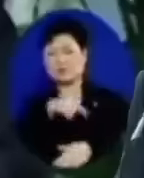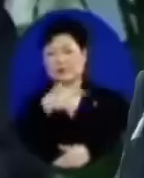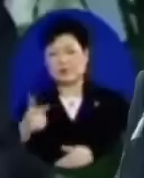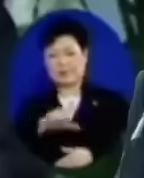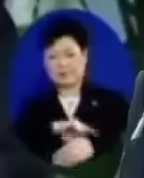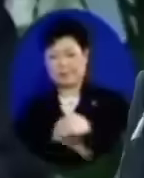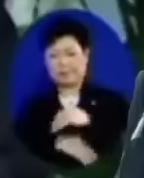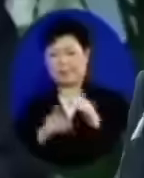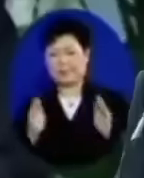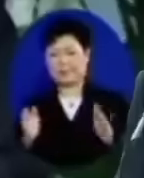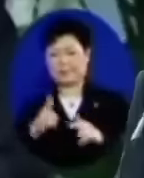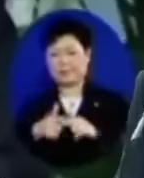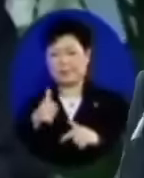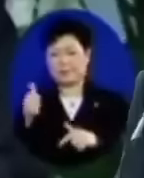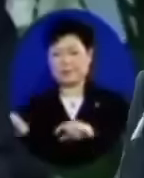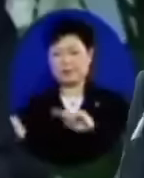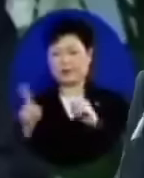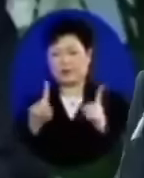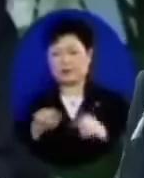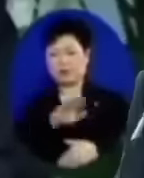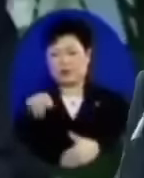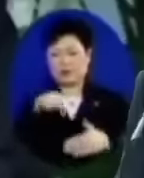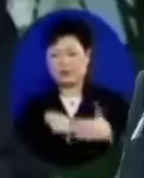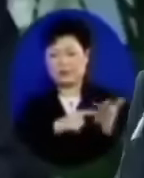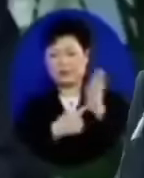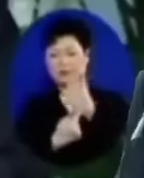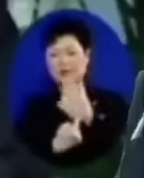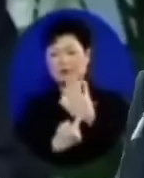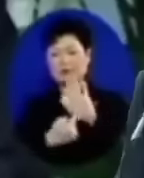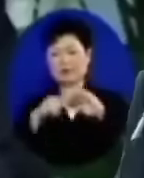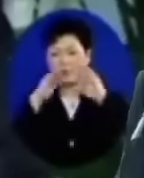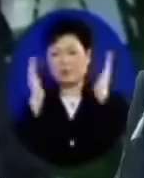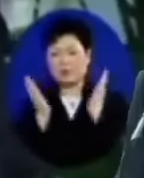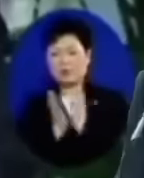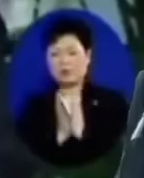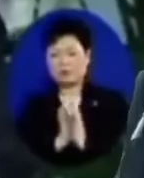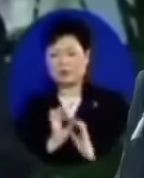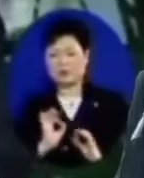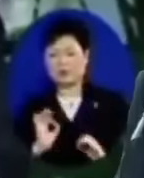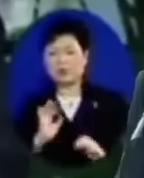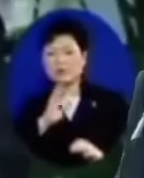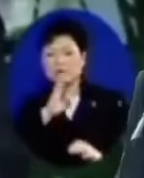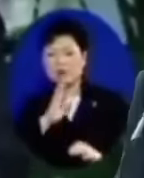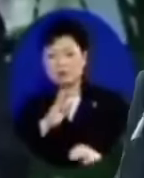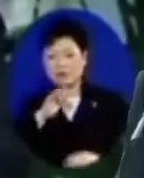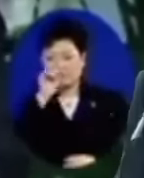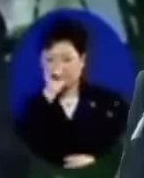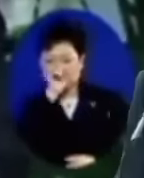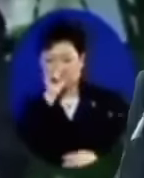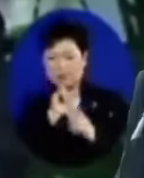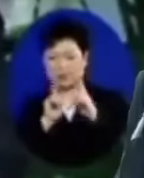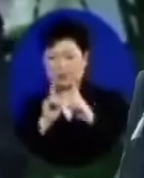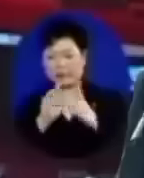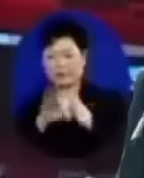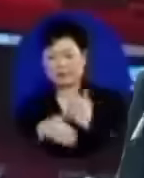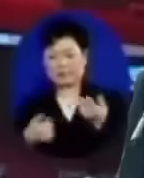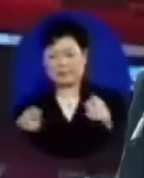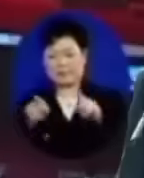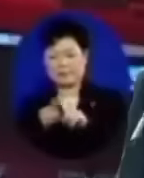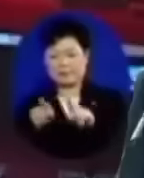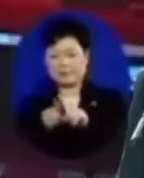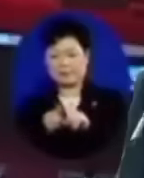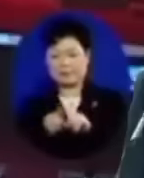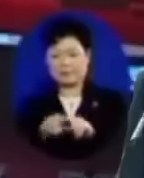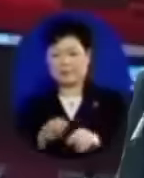마가다락방에서 예수님이 살아나셔 우리 가운데 나타났다고 모두 흥분해서 야단이었었습니다. 얼마 있지 않다가 함께